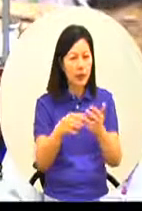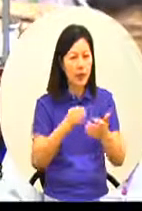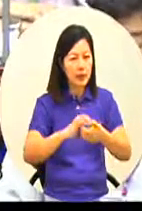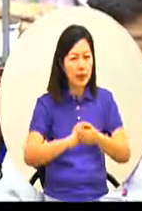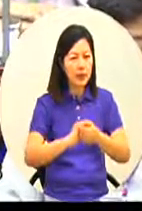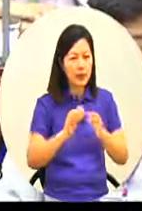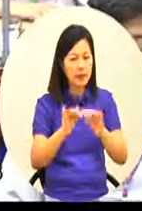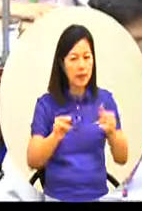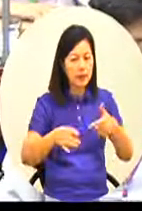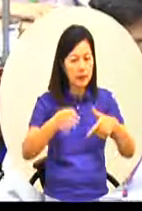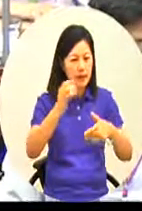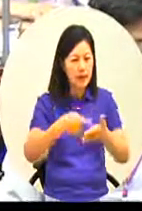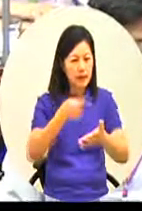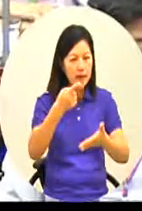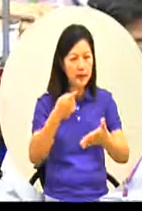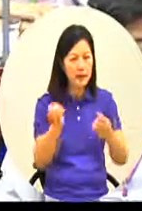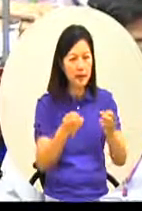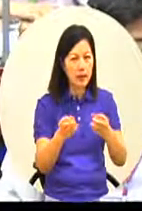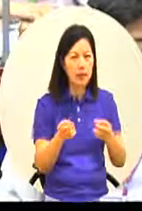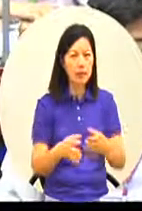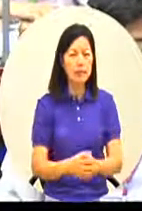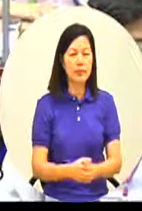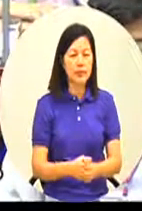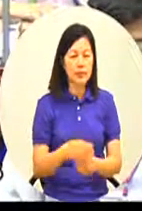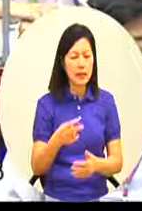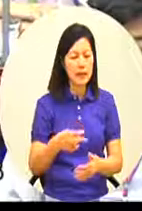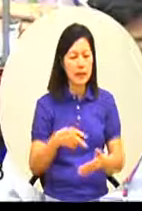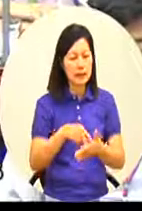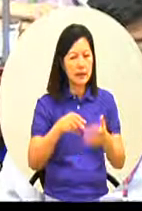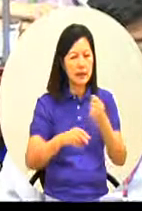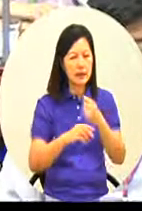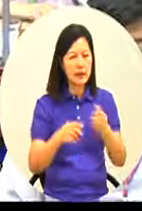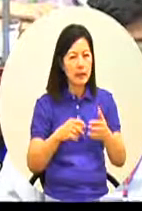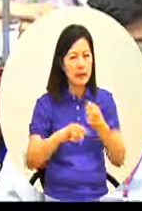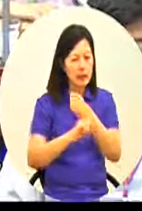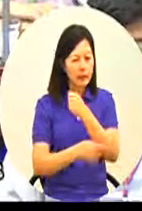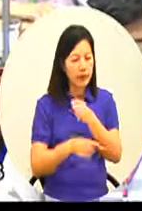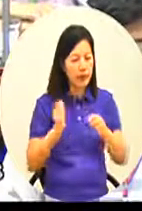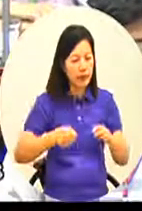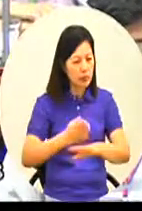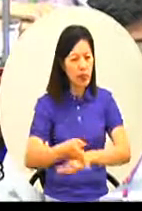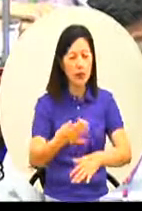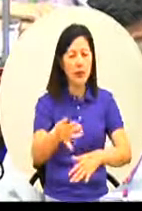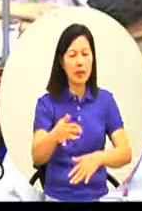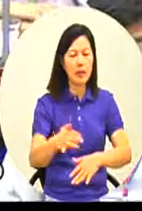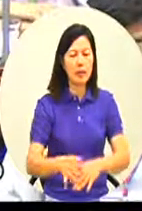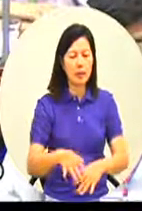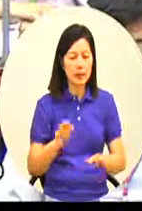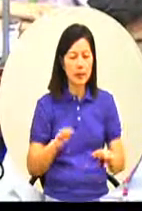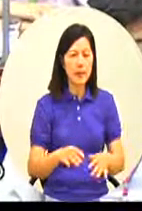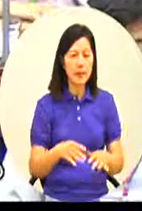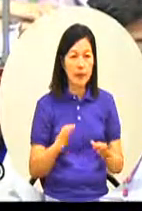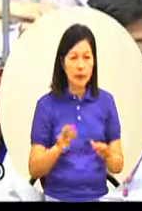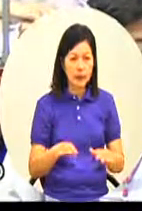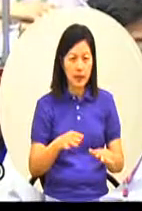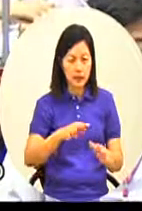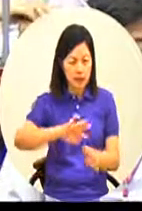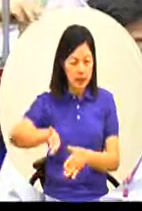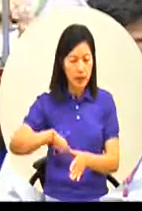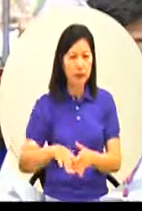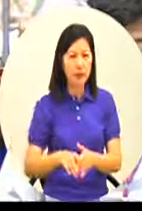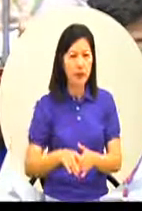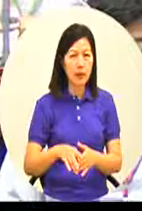一个研议啦，不过还没有立法通过，还没有修法通过哈，这是跟这个陈议员报告。另外提到那个孔宅